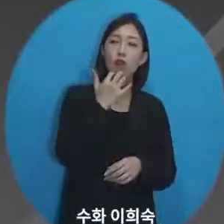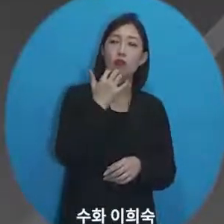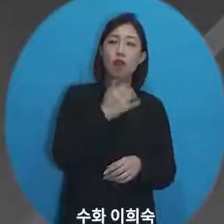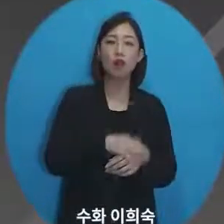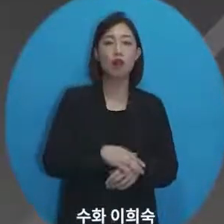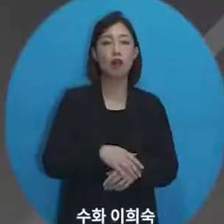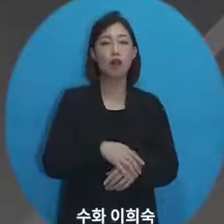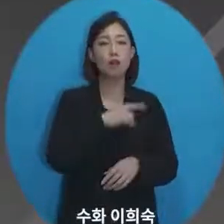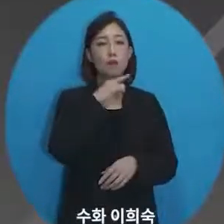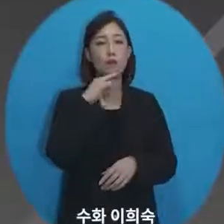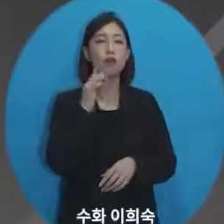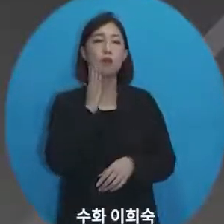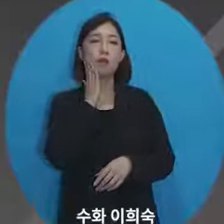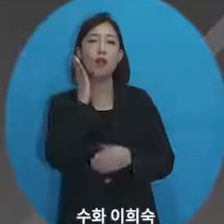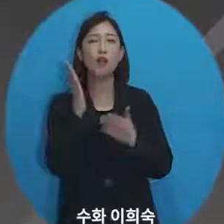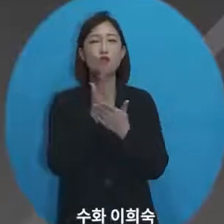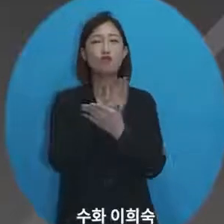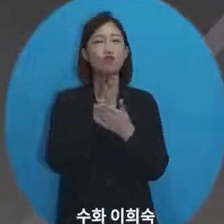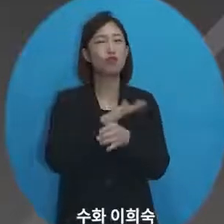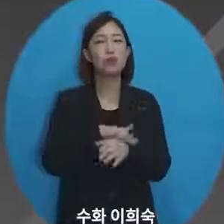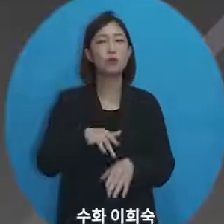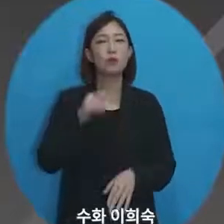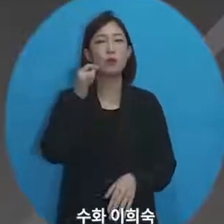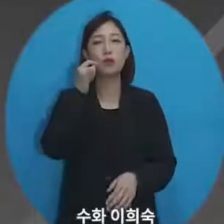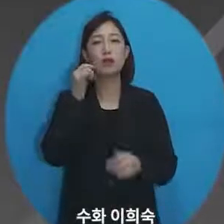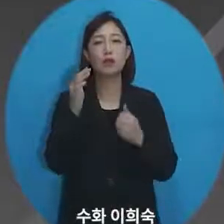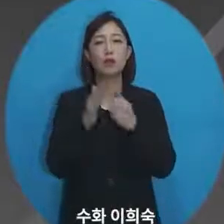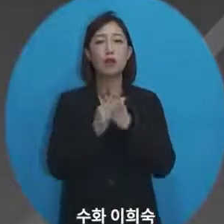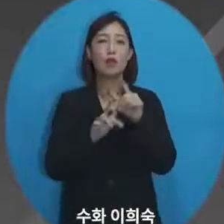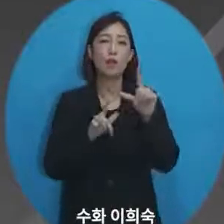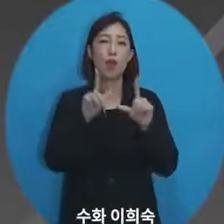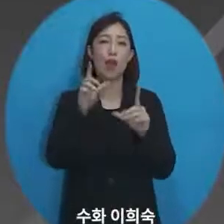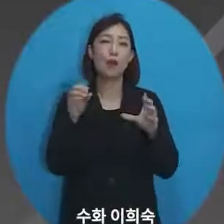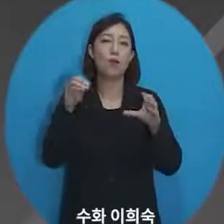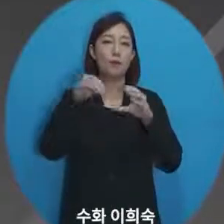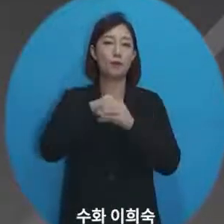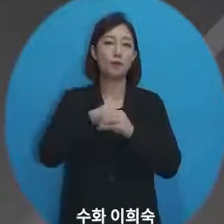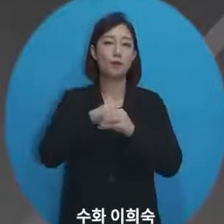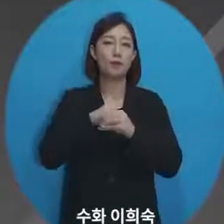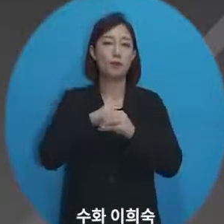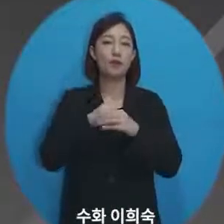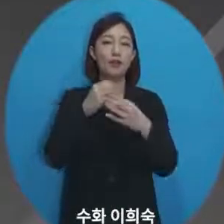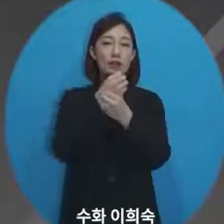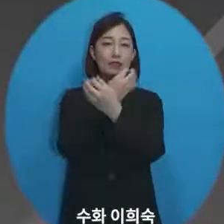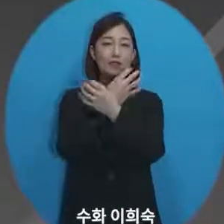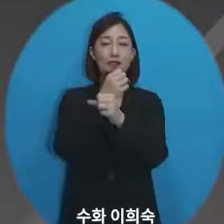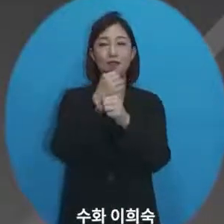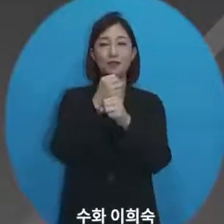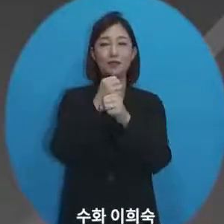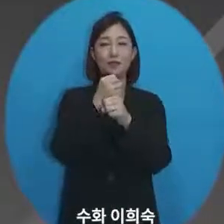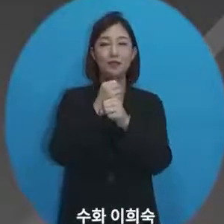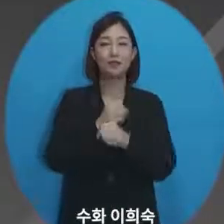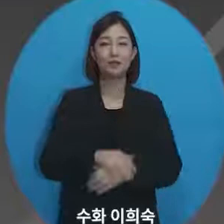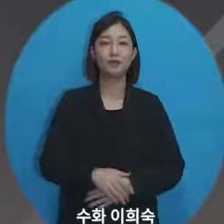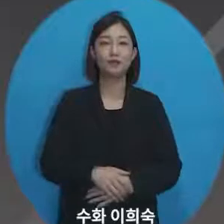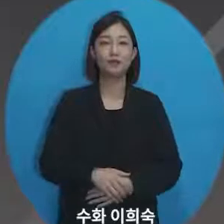X가 눈에 보이도록 해서 우리가 신호등을 구분할 수 있도록 하는 부분들도 함께 고려되고